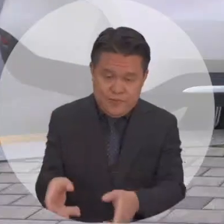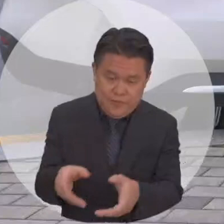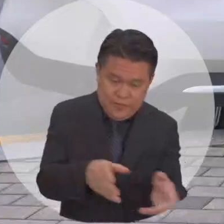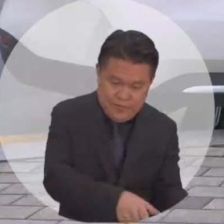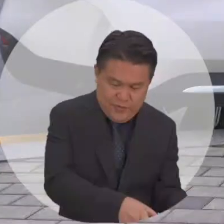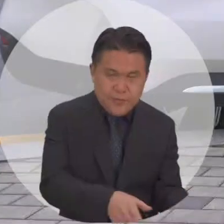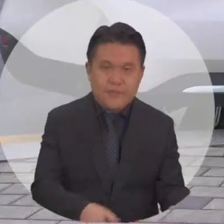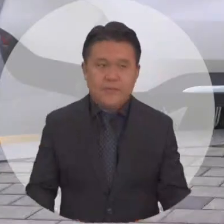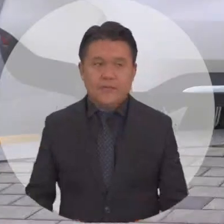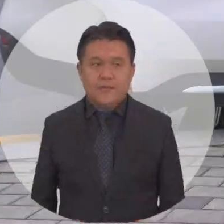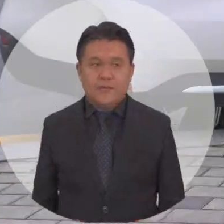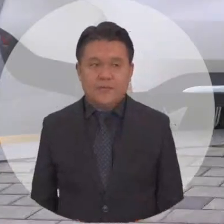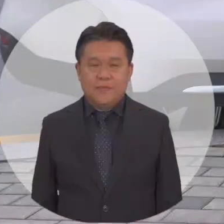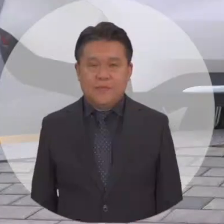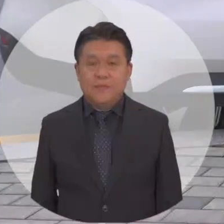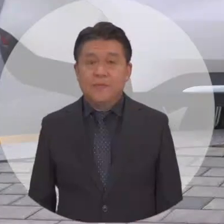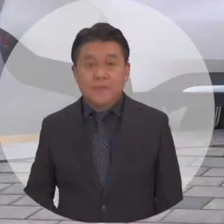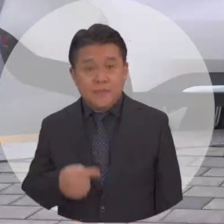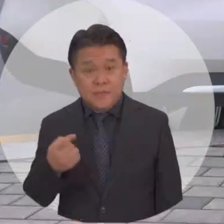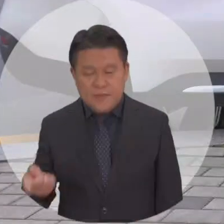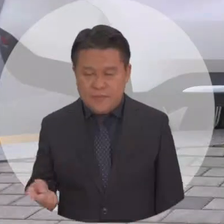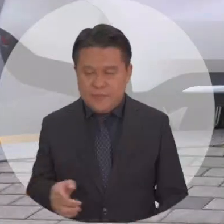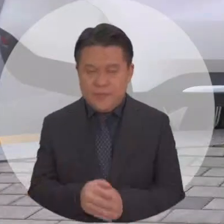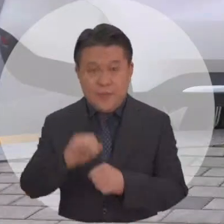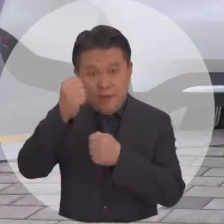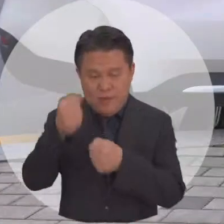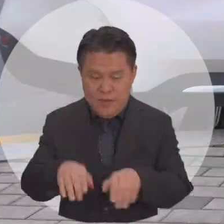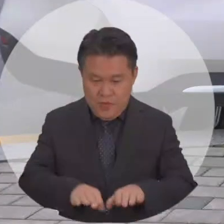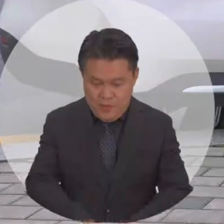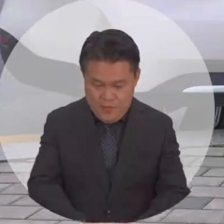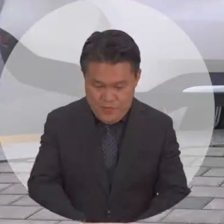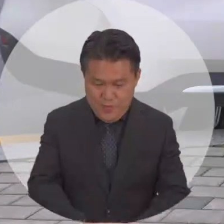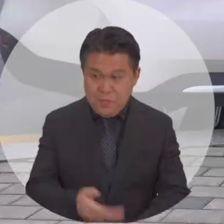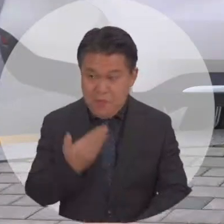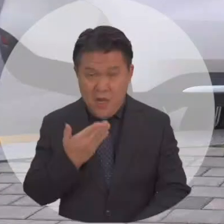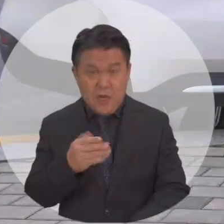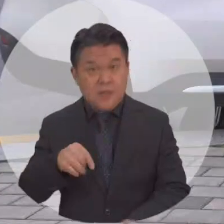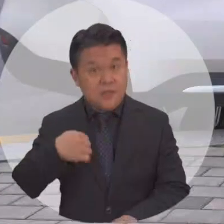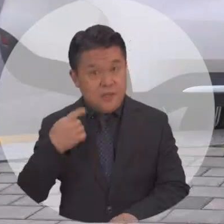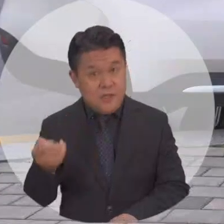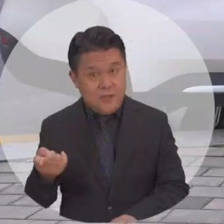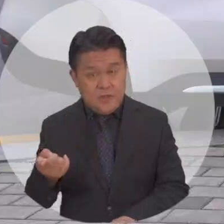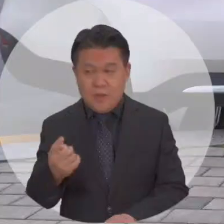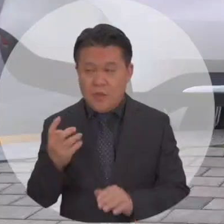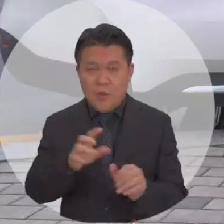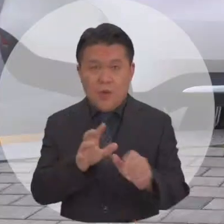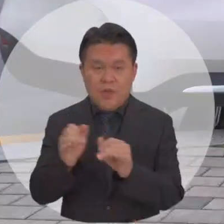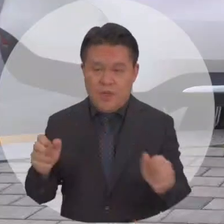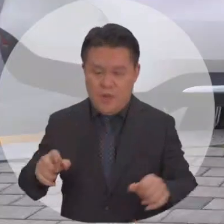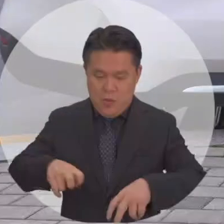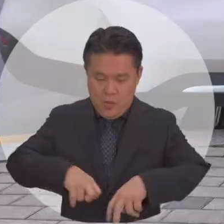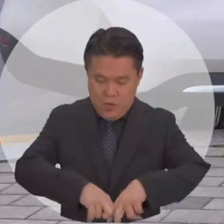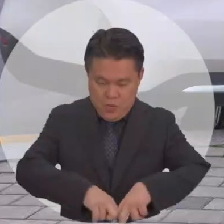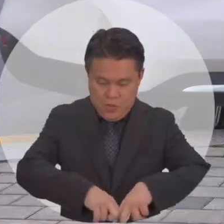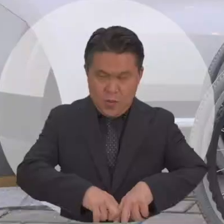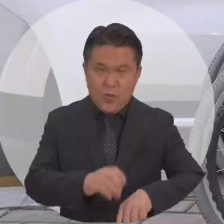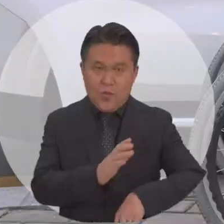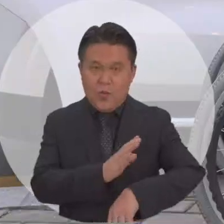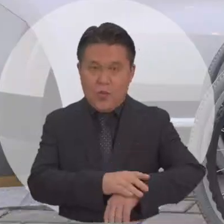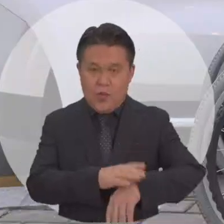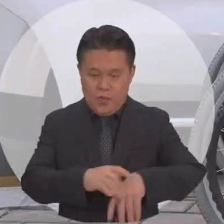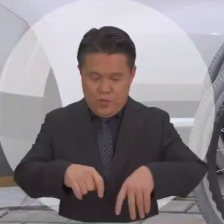발이 바닥을 지지하도록 하고 요양보호사 무릎으로 대상자의 왼쪽 무릎을 받치며 일으킵니다.